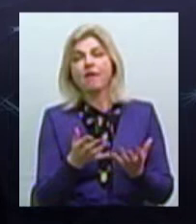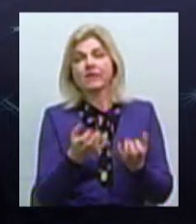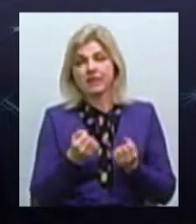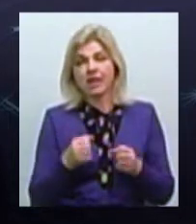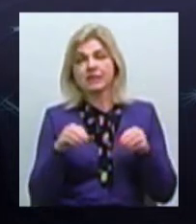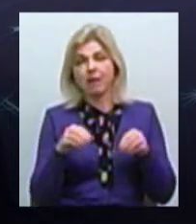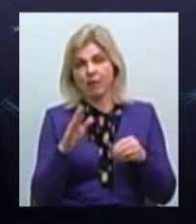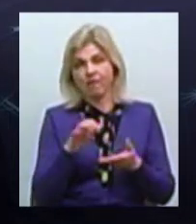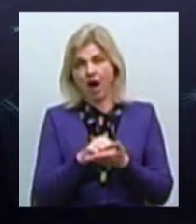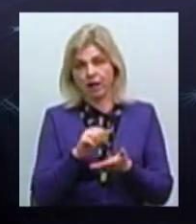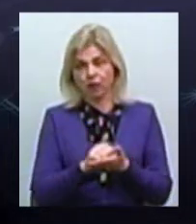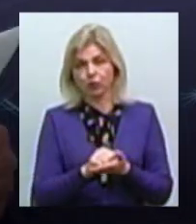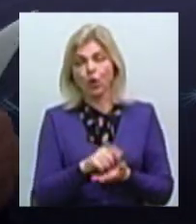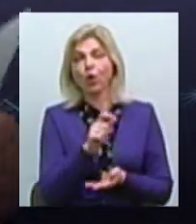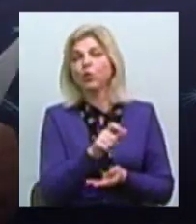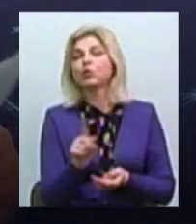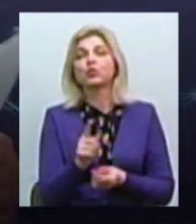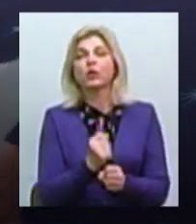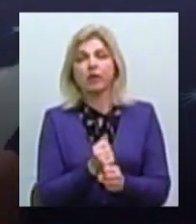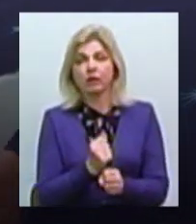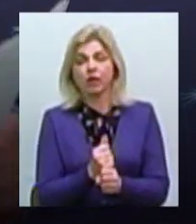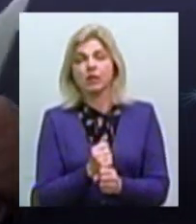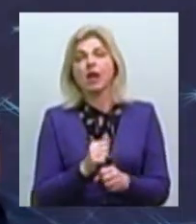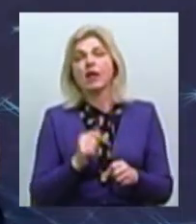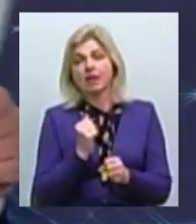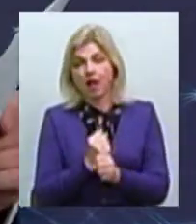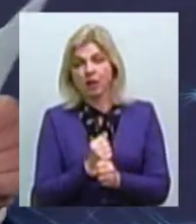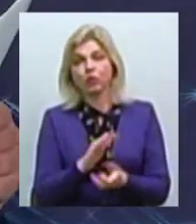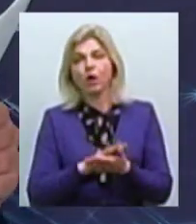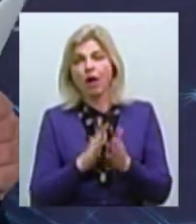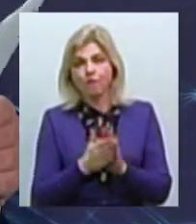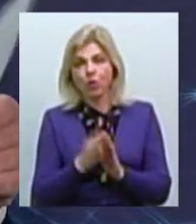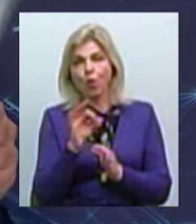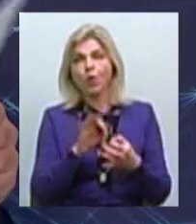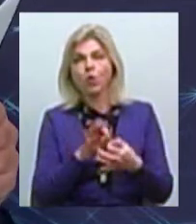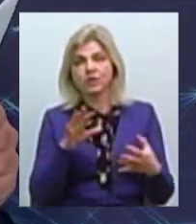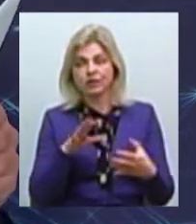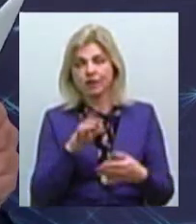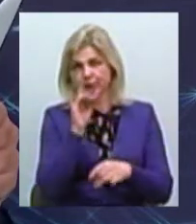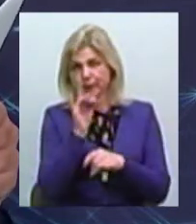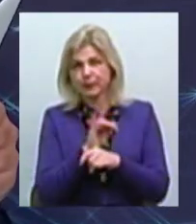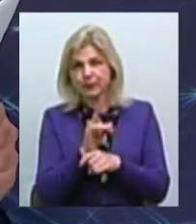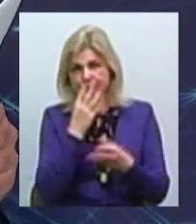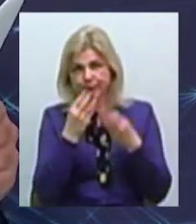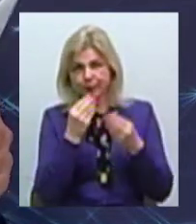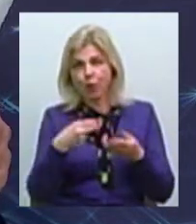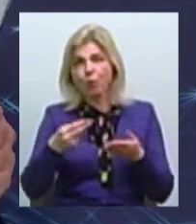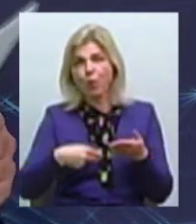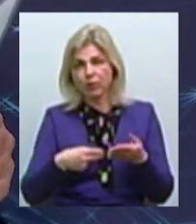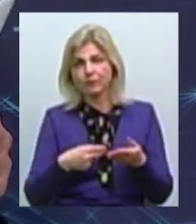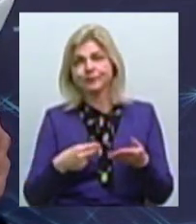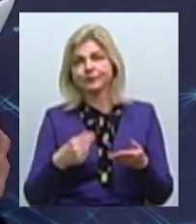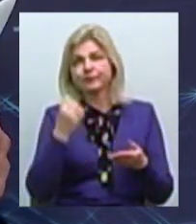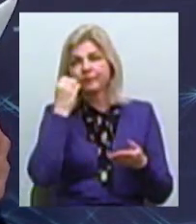делают люди они без делают договора о расторжении подделывают подписи нынешнего